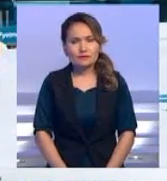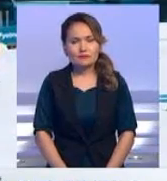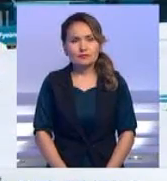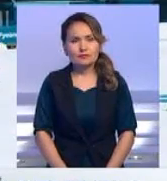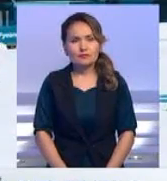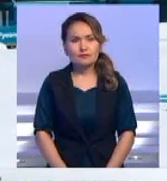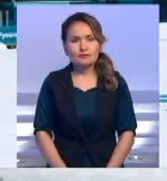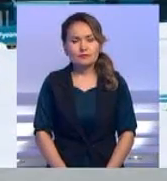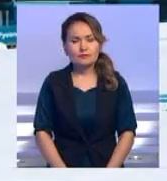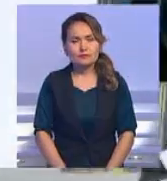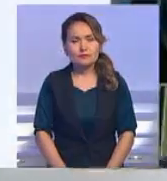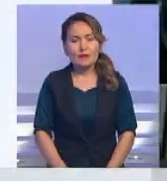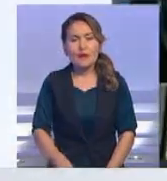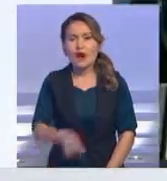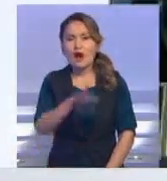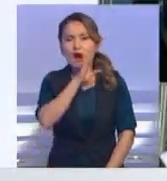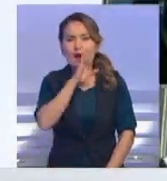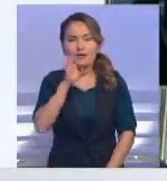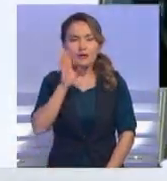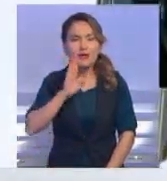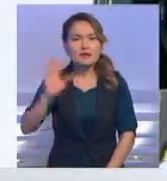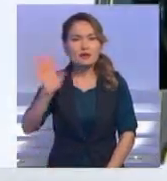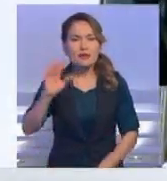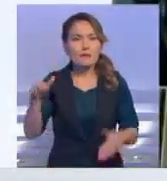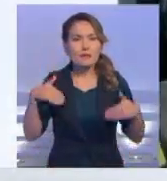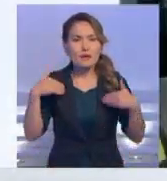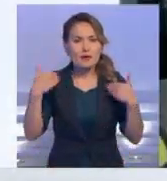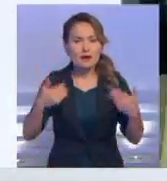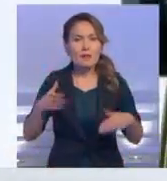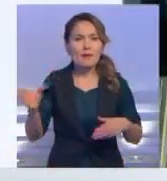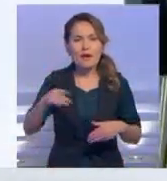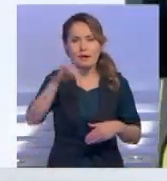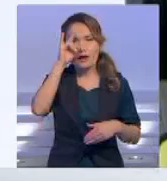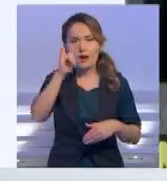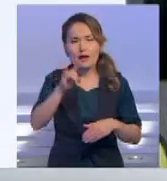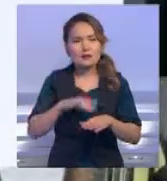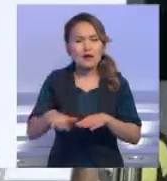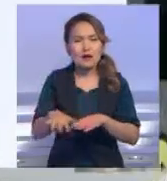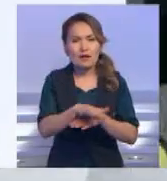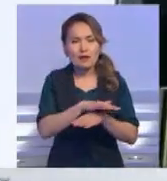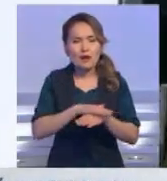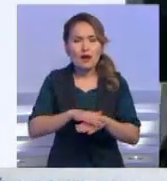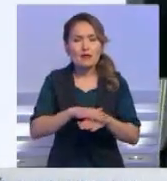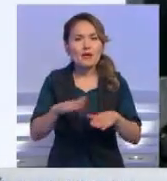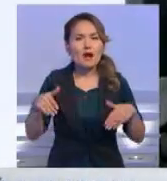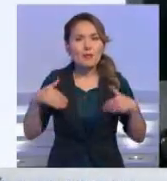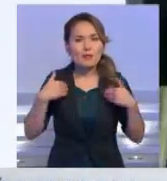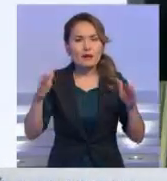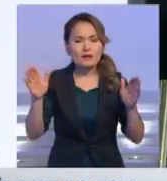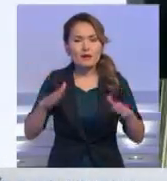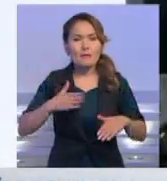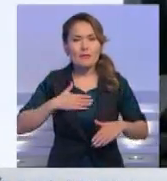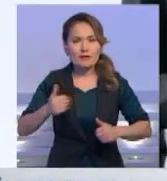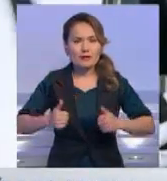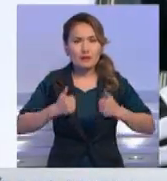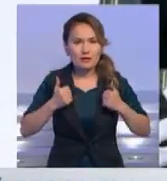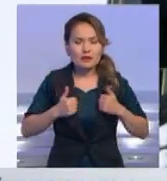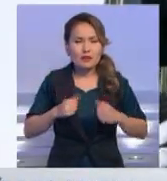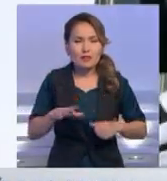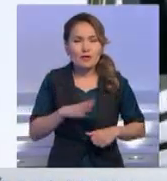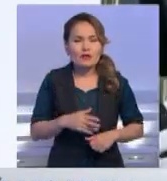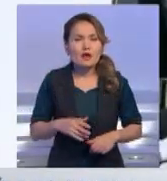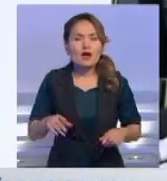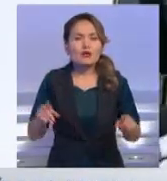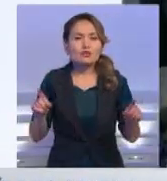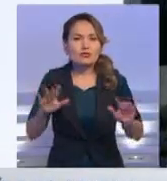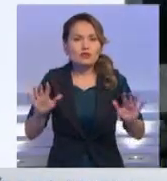Мам, привет. Анашым сәлем. Сарыкөл бауырлар, барлықтарыңызға жалынды сәлем. Қолымнан келгенше тырысып бақтым. Білмеймін қалай